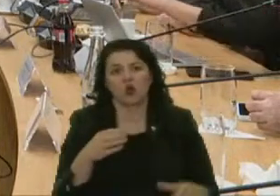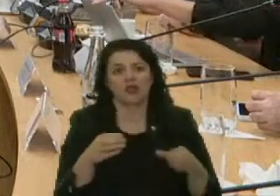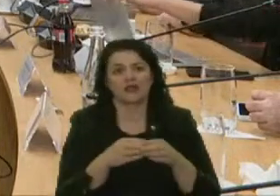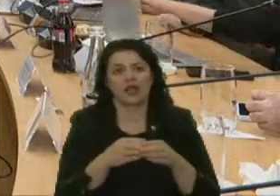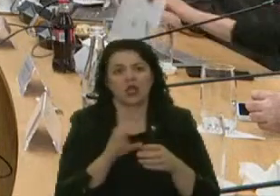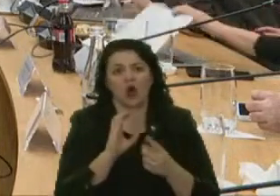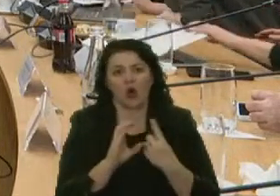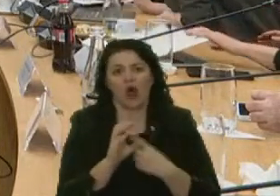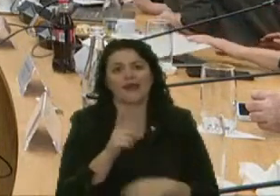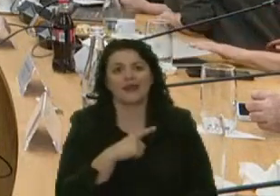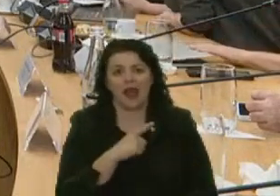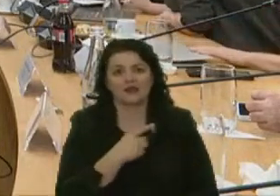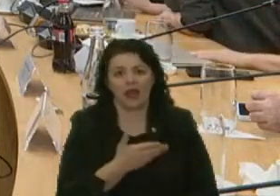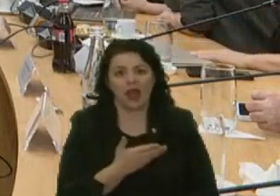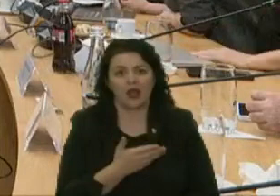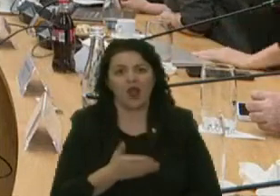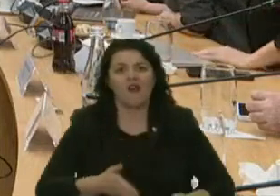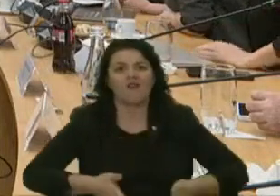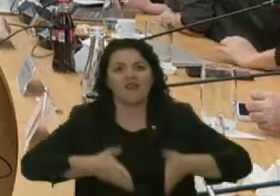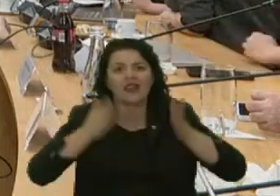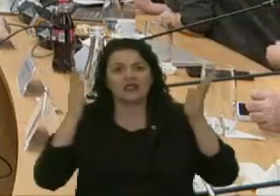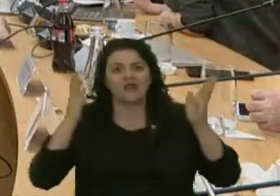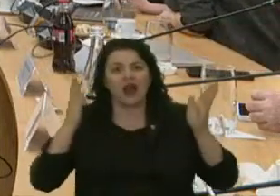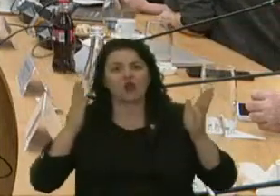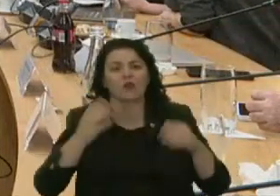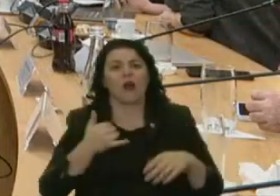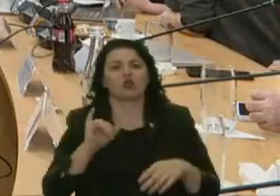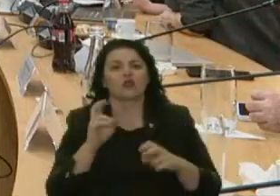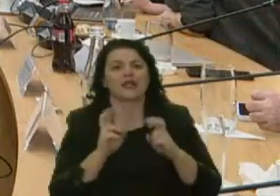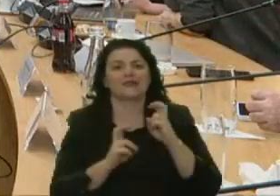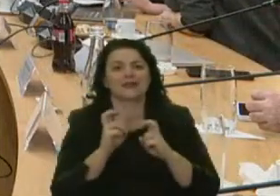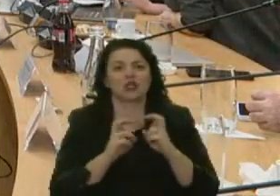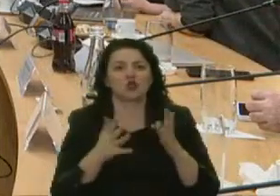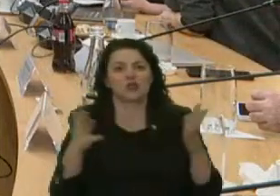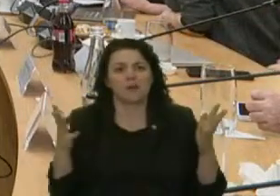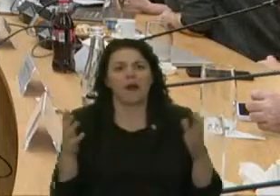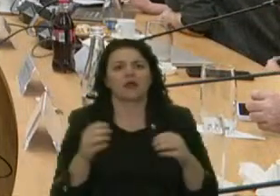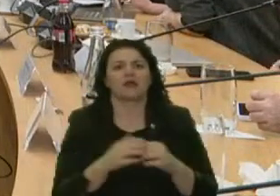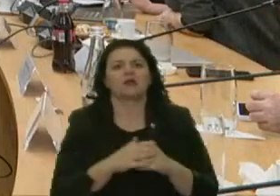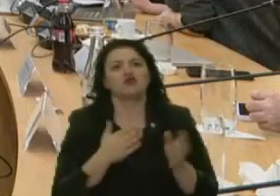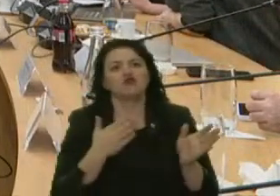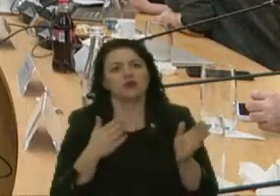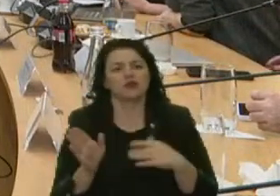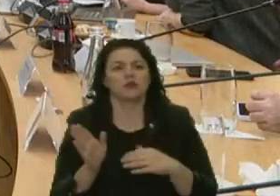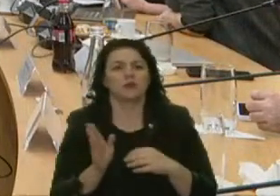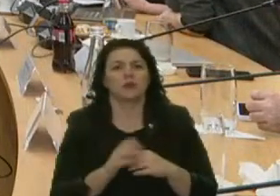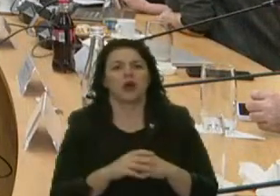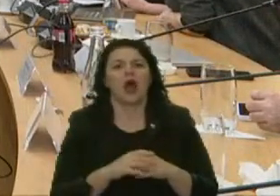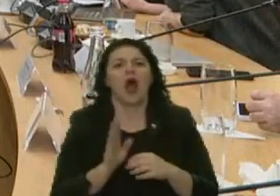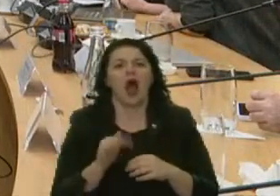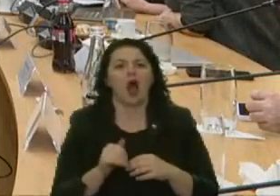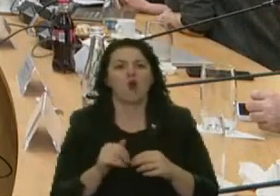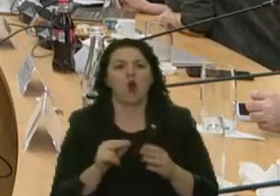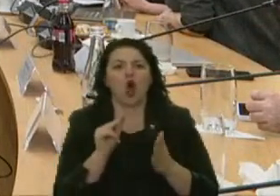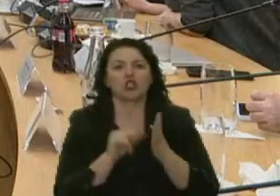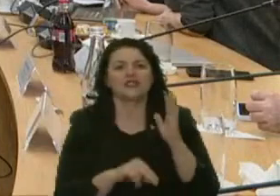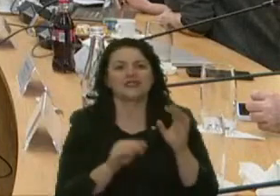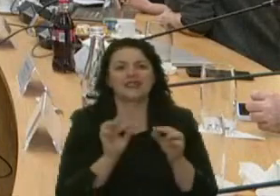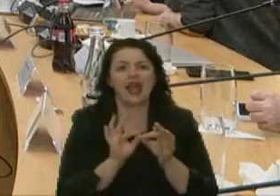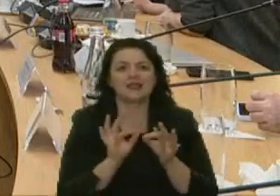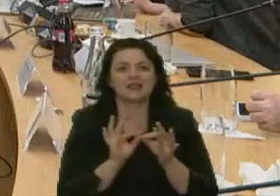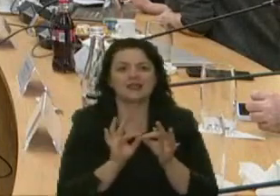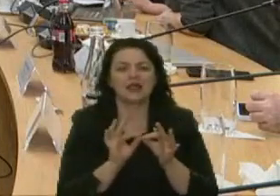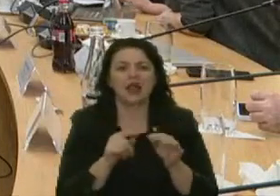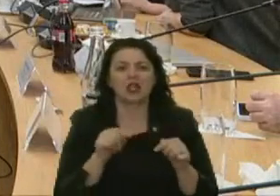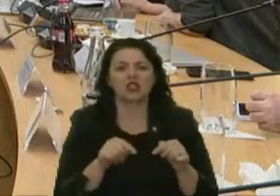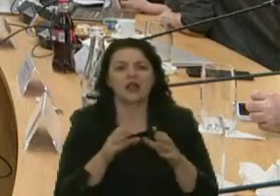cultural există consens atât festivaluri mari cât și instituții mari cât și debutanți și așa mai departe au consens că acesta